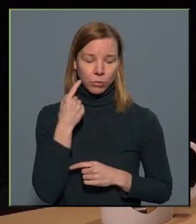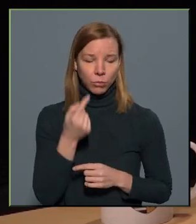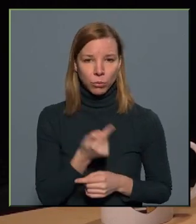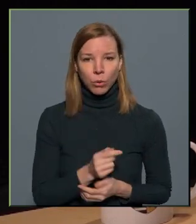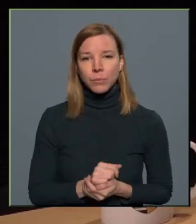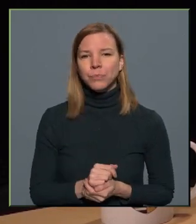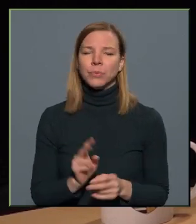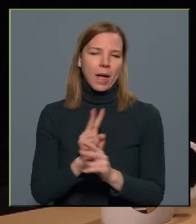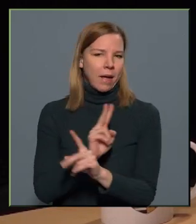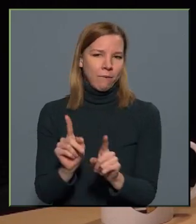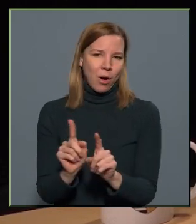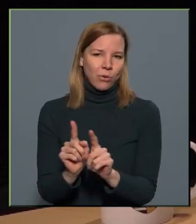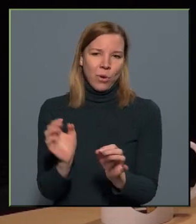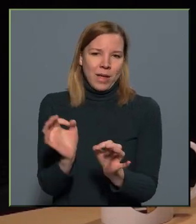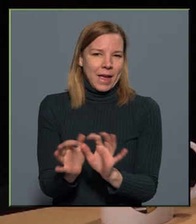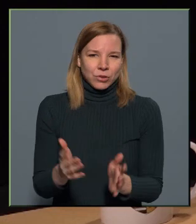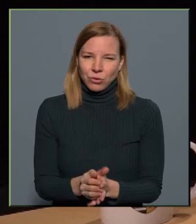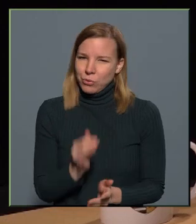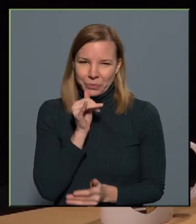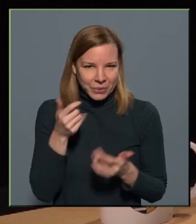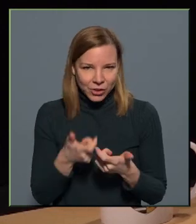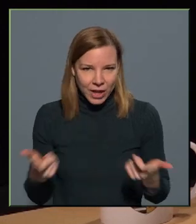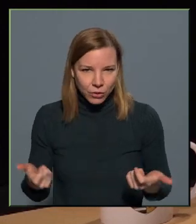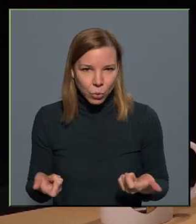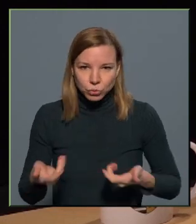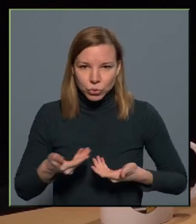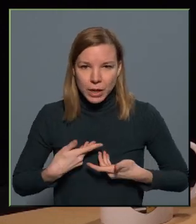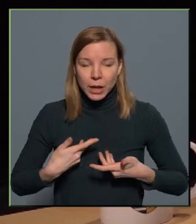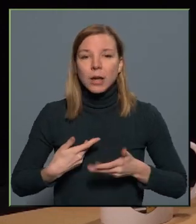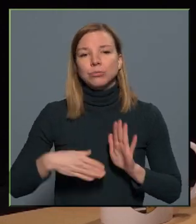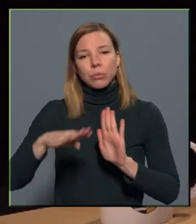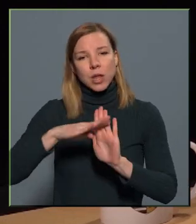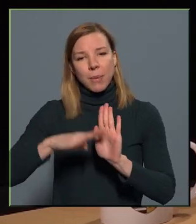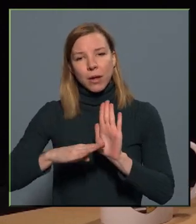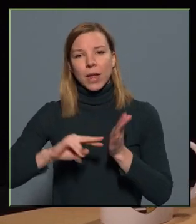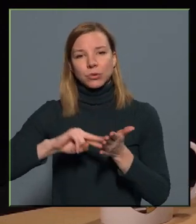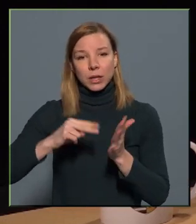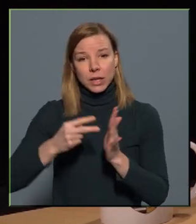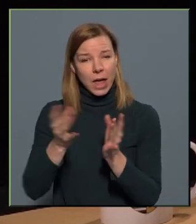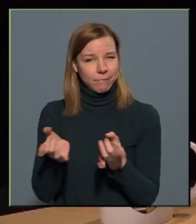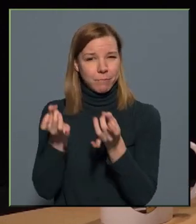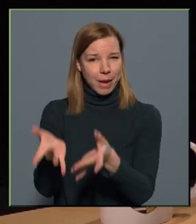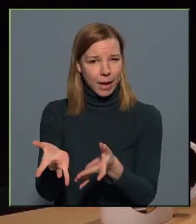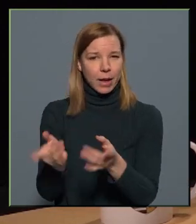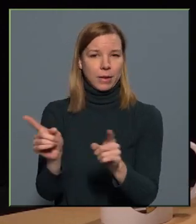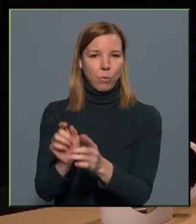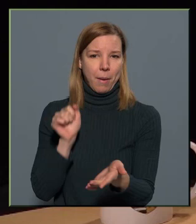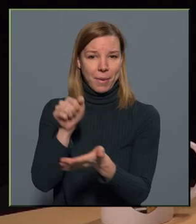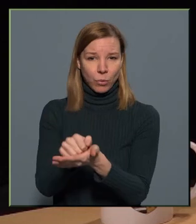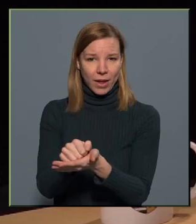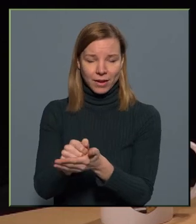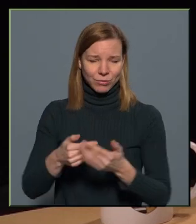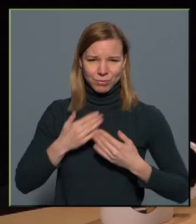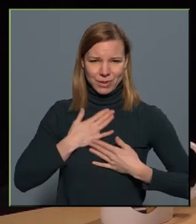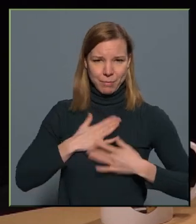nincs a kezünkben a lehetőség, és a szabályzási terv megenged egy olyan beruházást, amelyet mi nem szeretnénk.